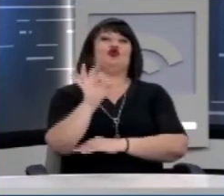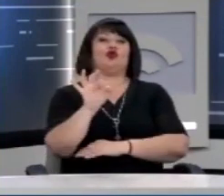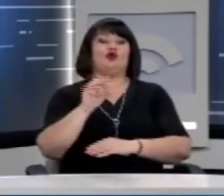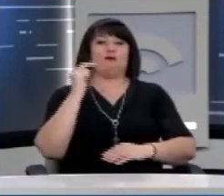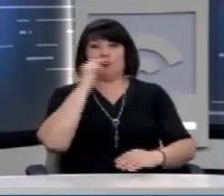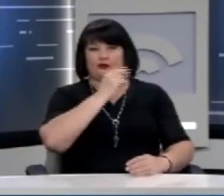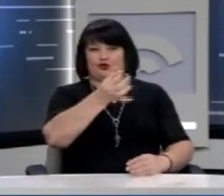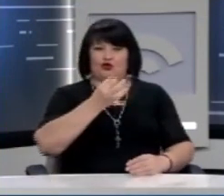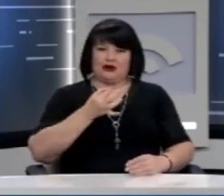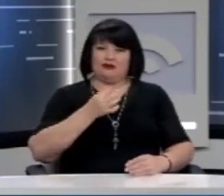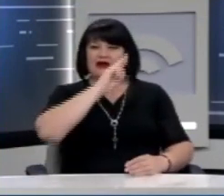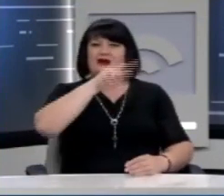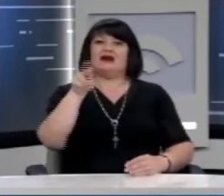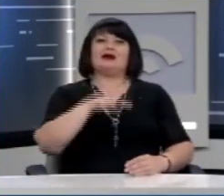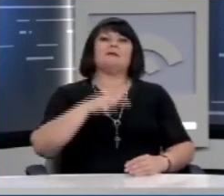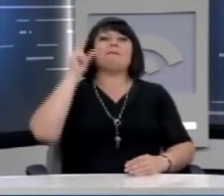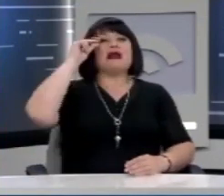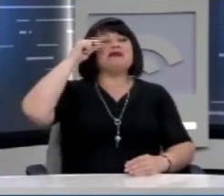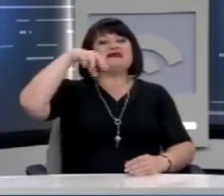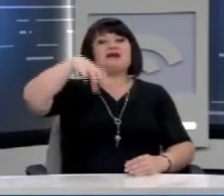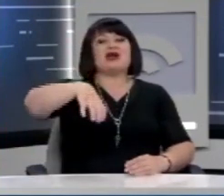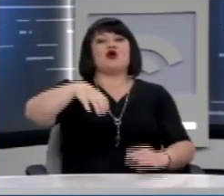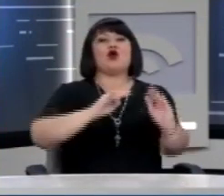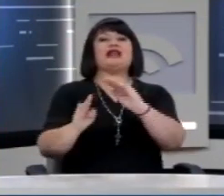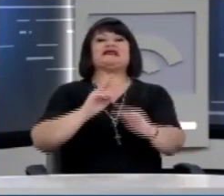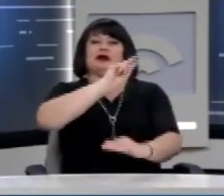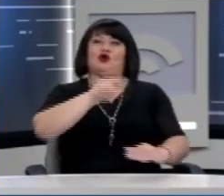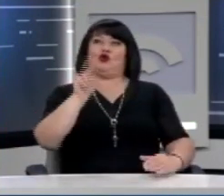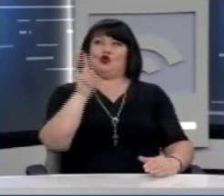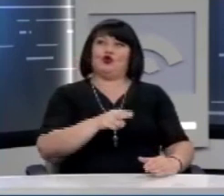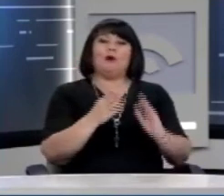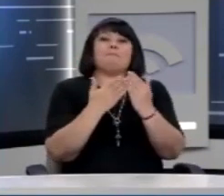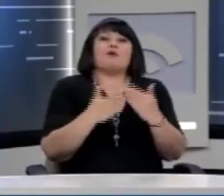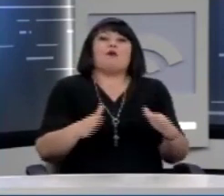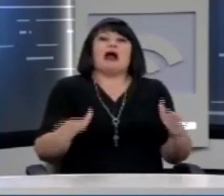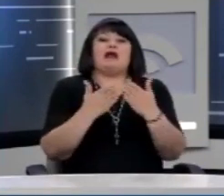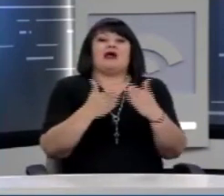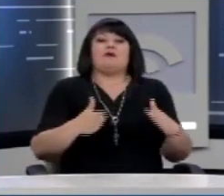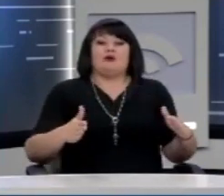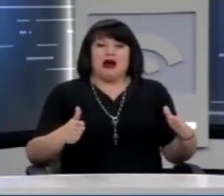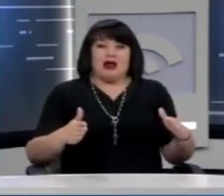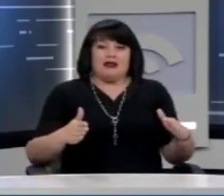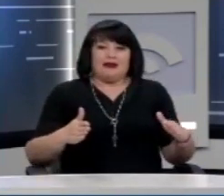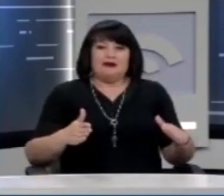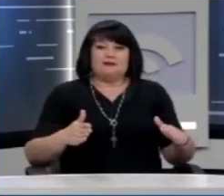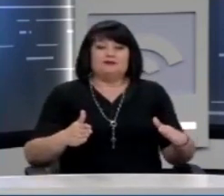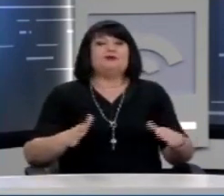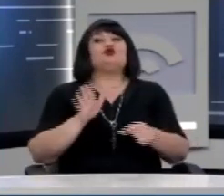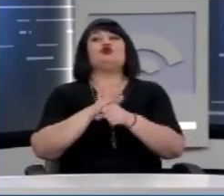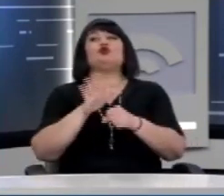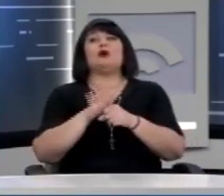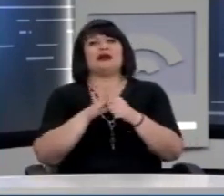κύριος Πρωθυπουργός, την κατάργηση του ασύλου, αξιοποιώντας προπαγανδιστικά και την